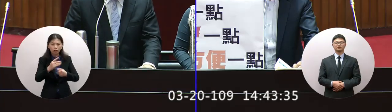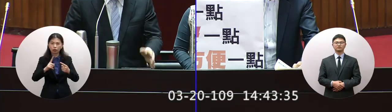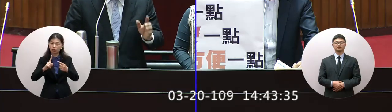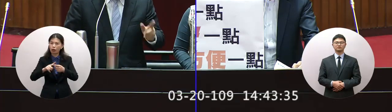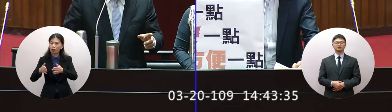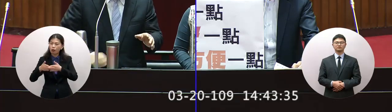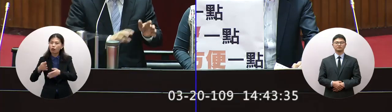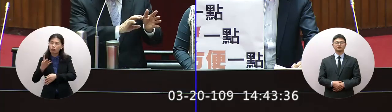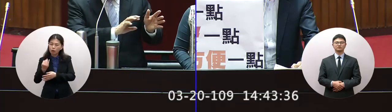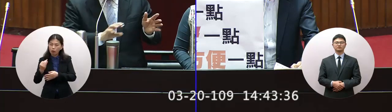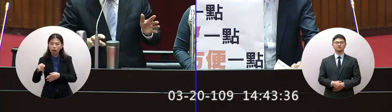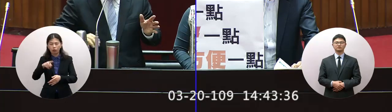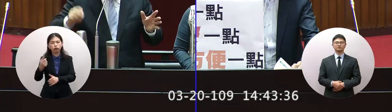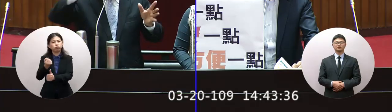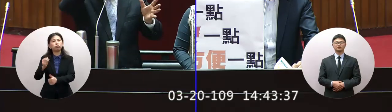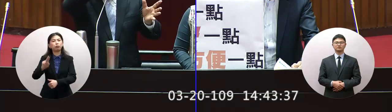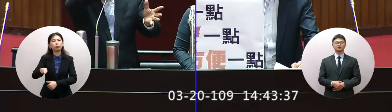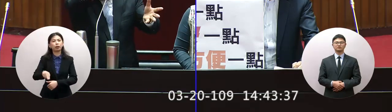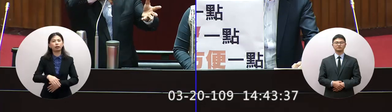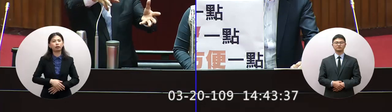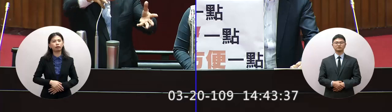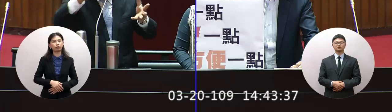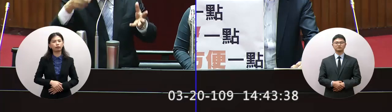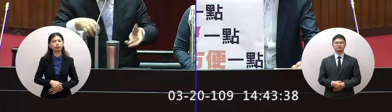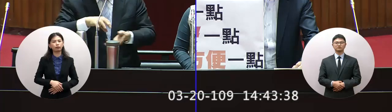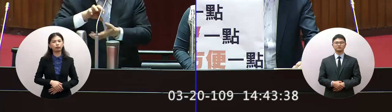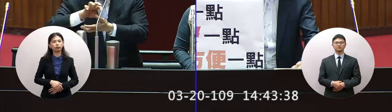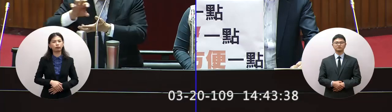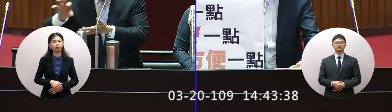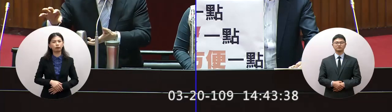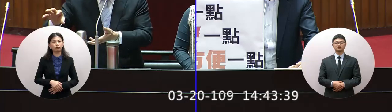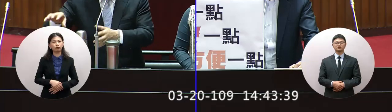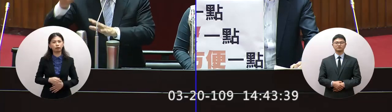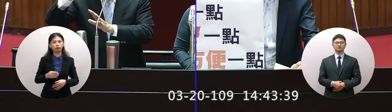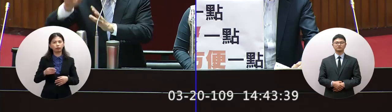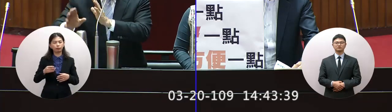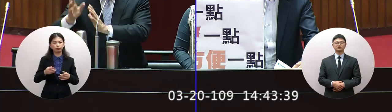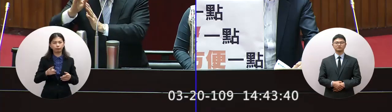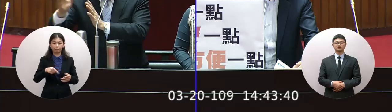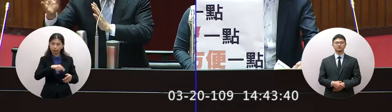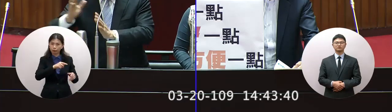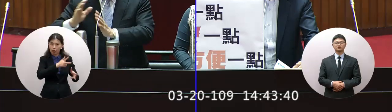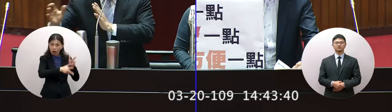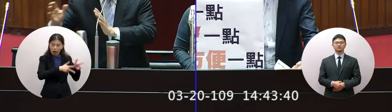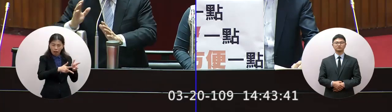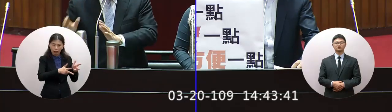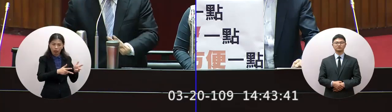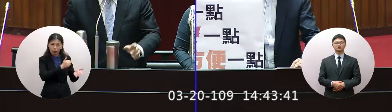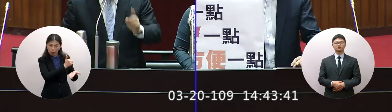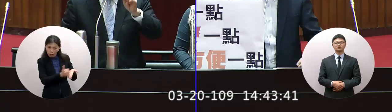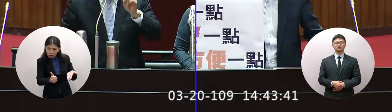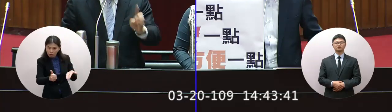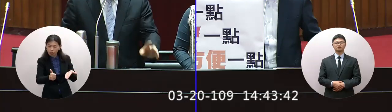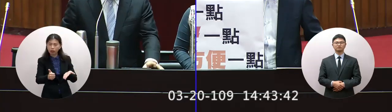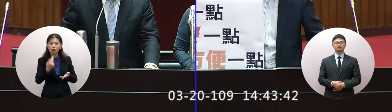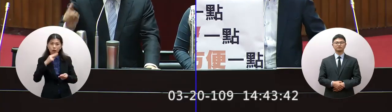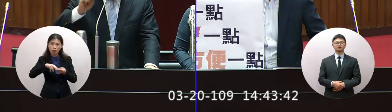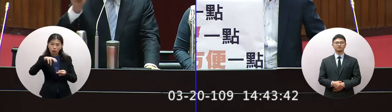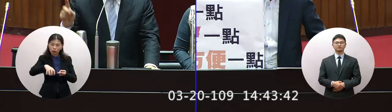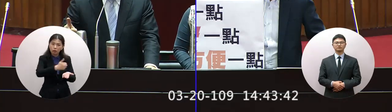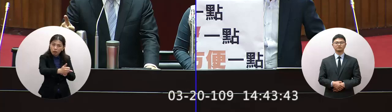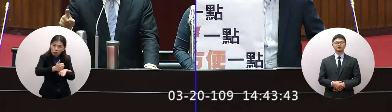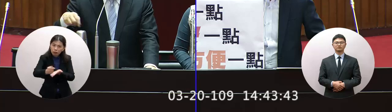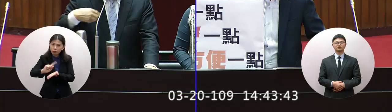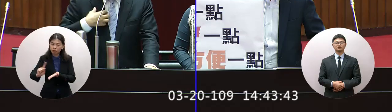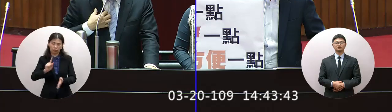得蛮好，包括怎么去收，然后怎么配，以及这个地点怎么样，他们中华邮